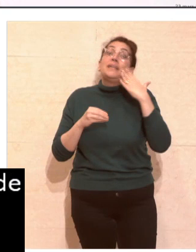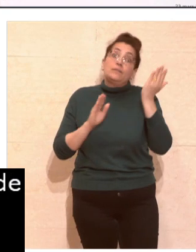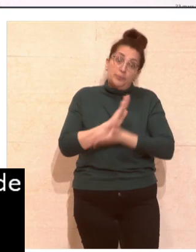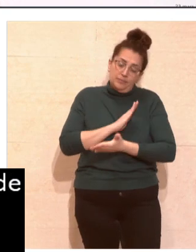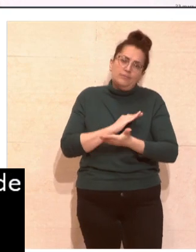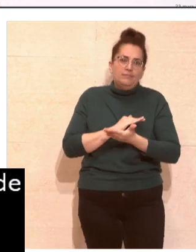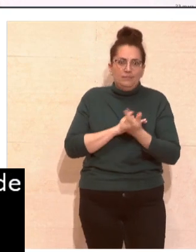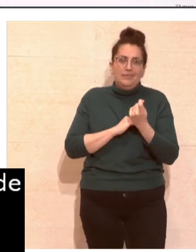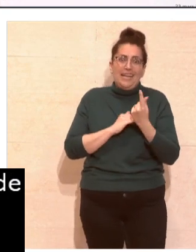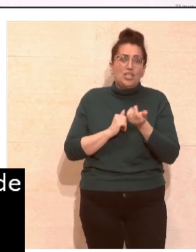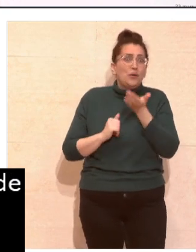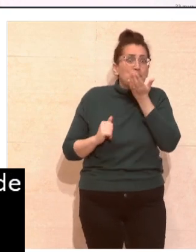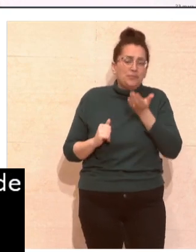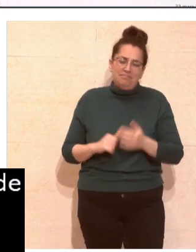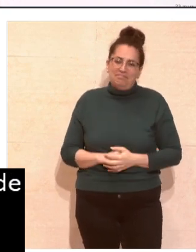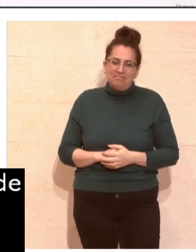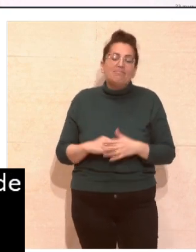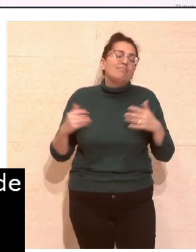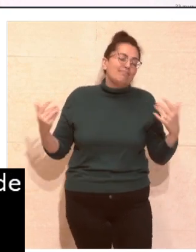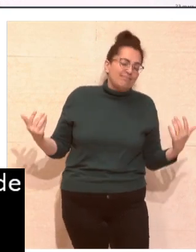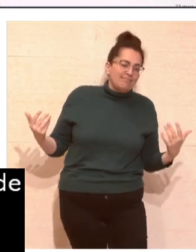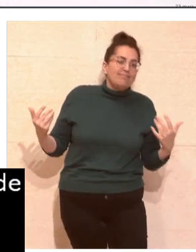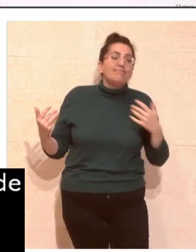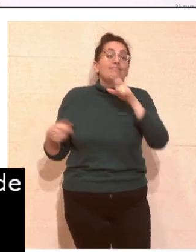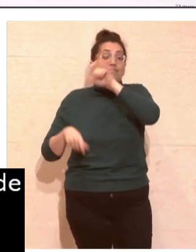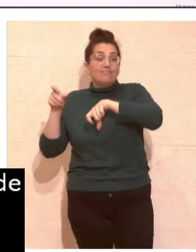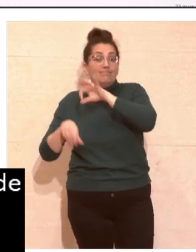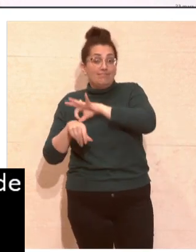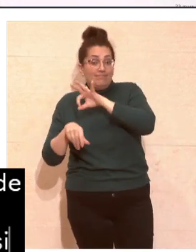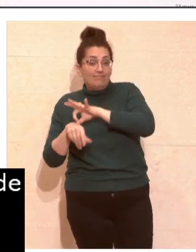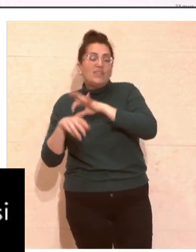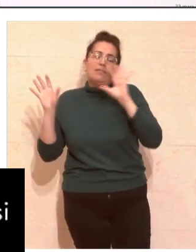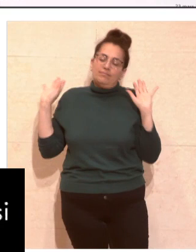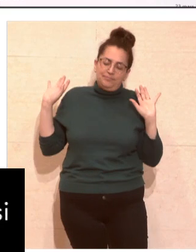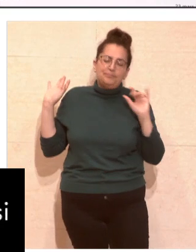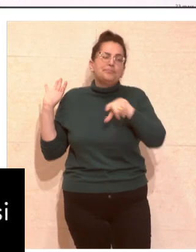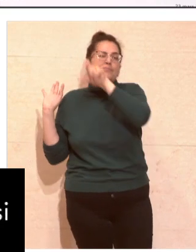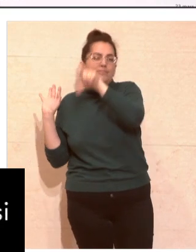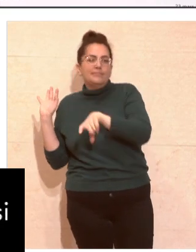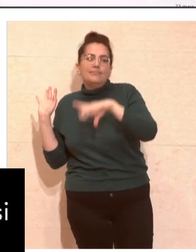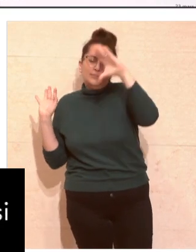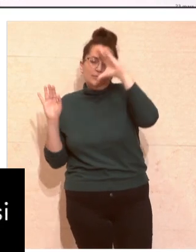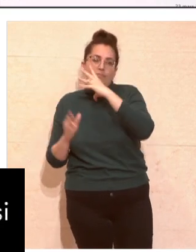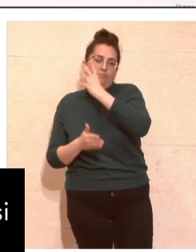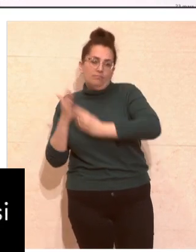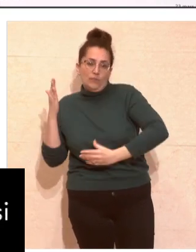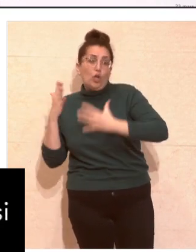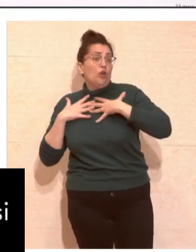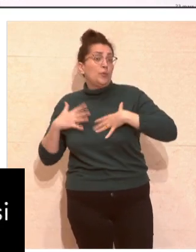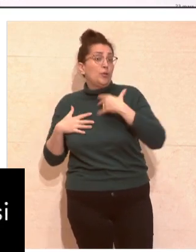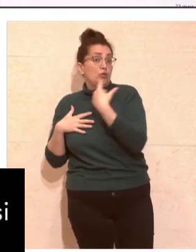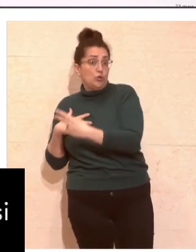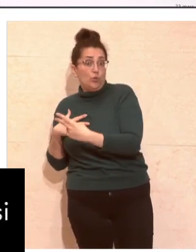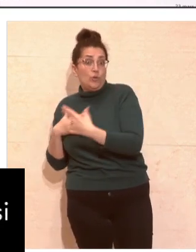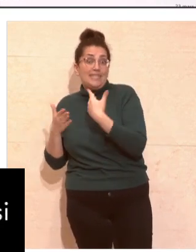plus gros, donc finalement ils vont perdre de l'argent. Et donc ces patients, ces individus en privation de sommeil, eh bien, ils se comportent exactement, ça c'est